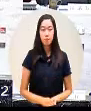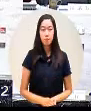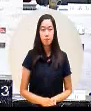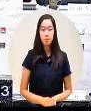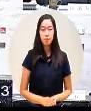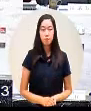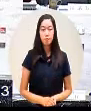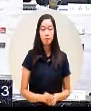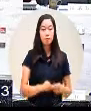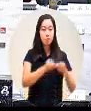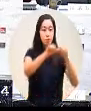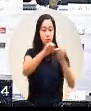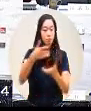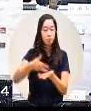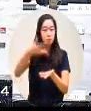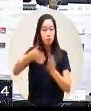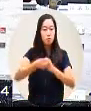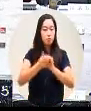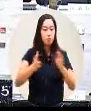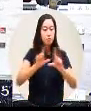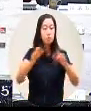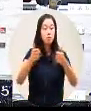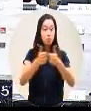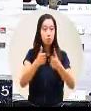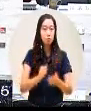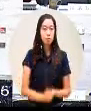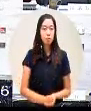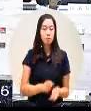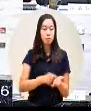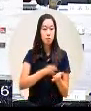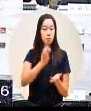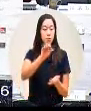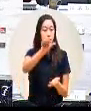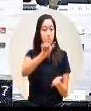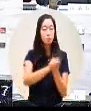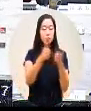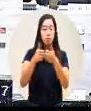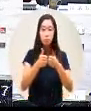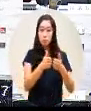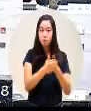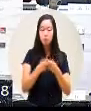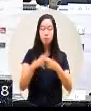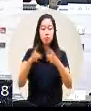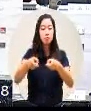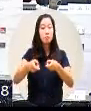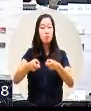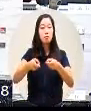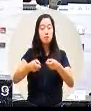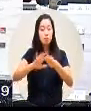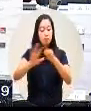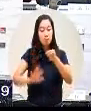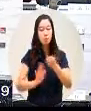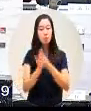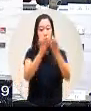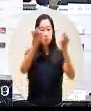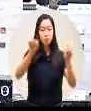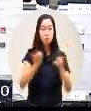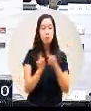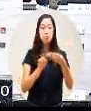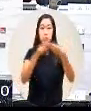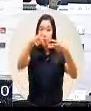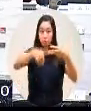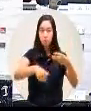第五届第八次定期大会第三十五次会议，小港国中张世信主任